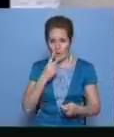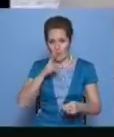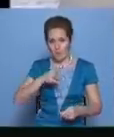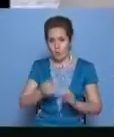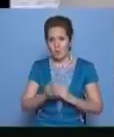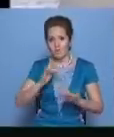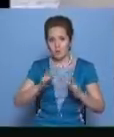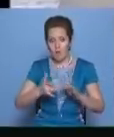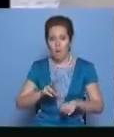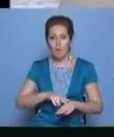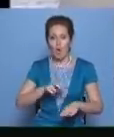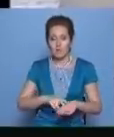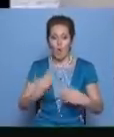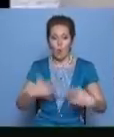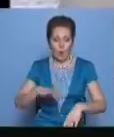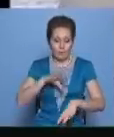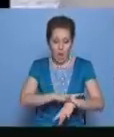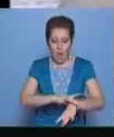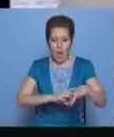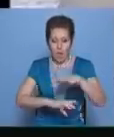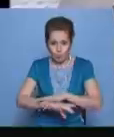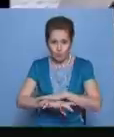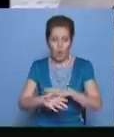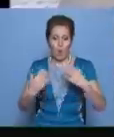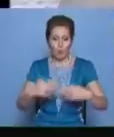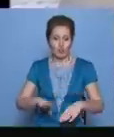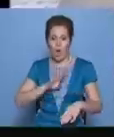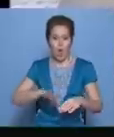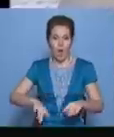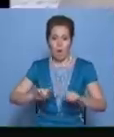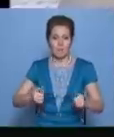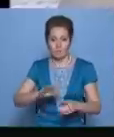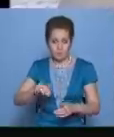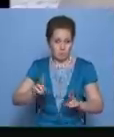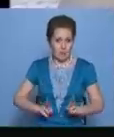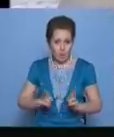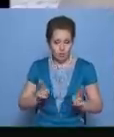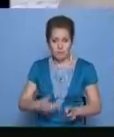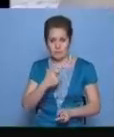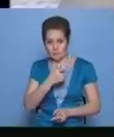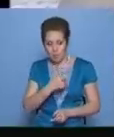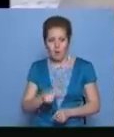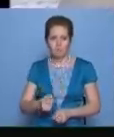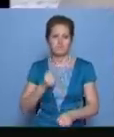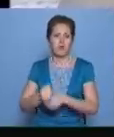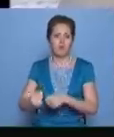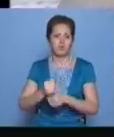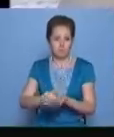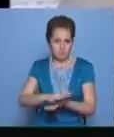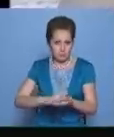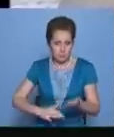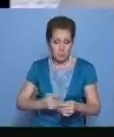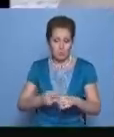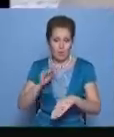нем полицейский, уже надев наручники и обезвредив преступника, который стрелял по ним из травматического оружия, наносит ему побои. По данному факту